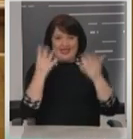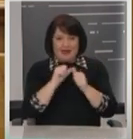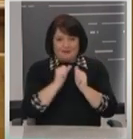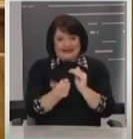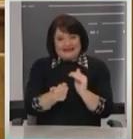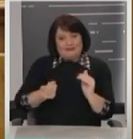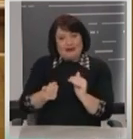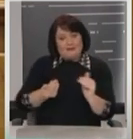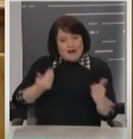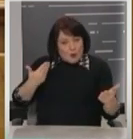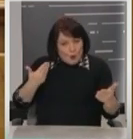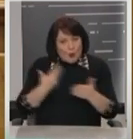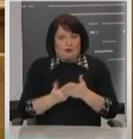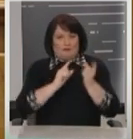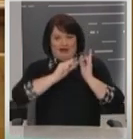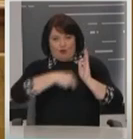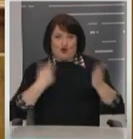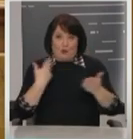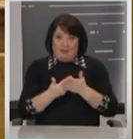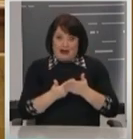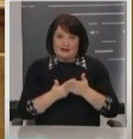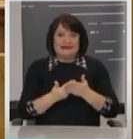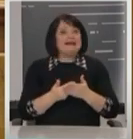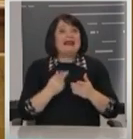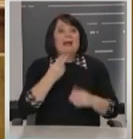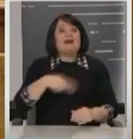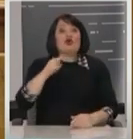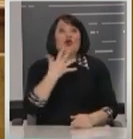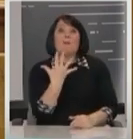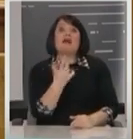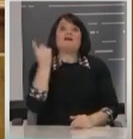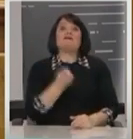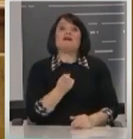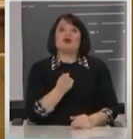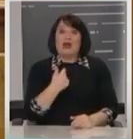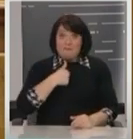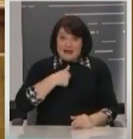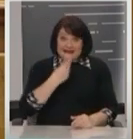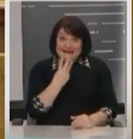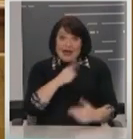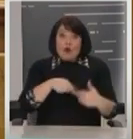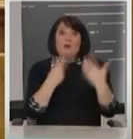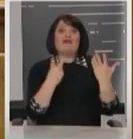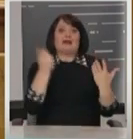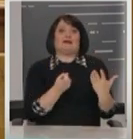πριν ολοκληρώσει το πρόγραμμα, είχε επιτόκια 5%, όχι 3,7.